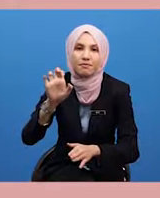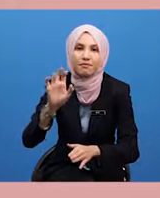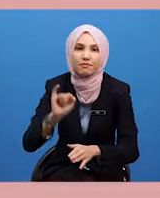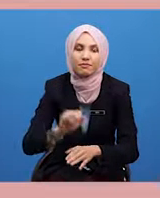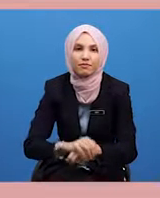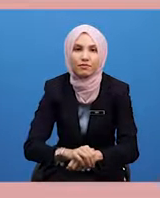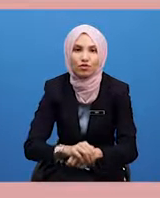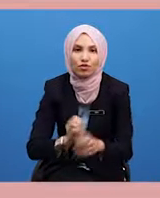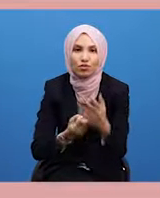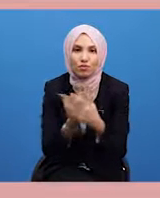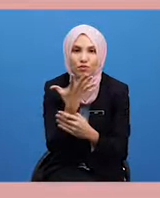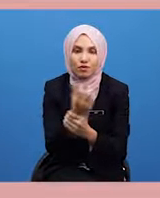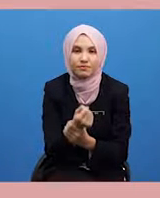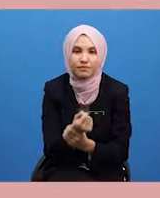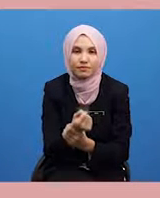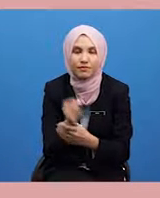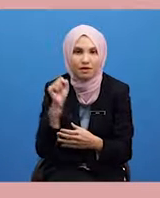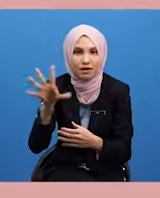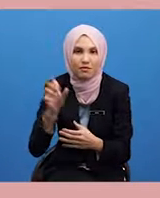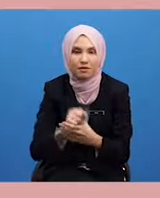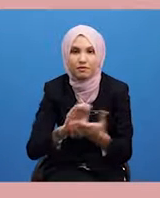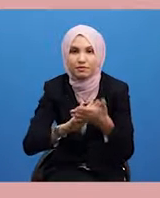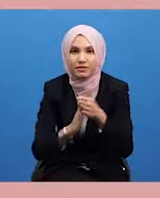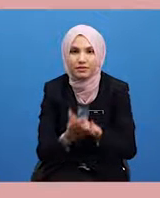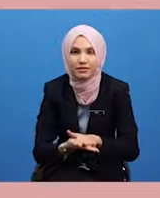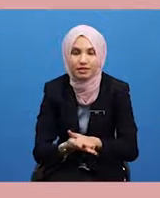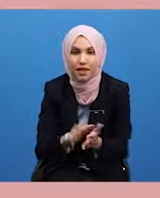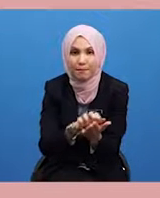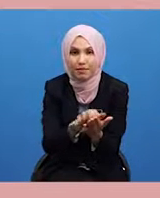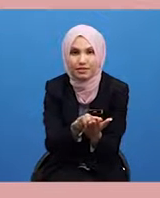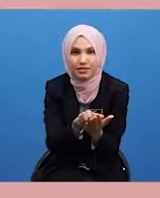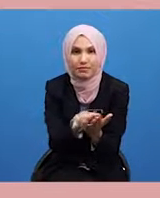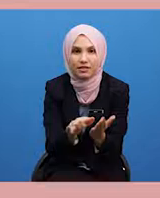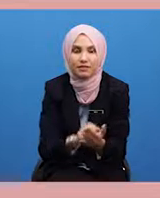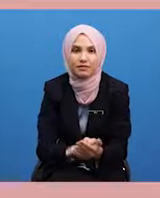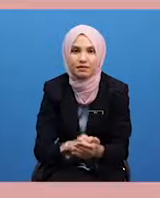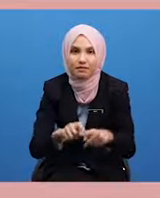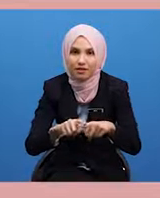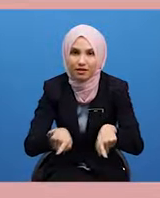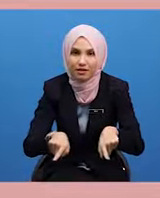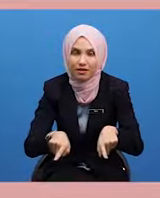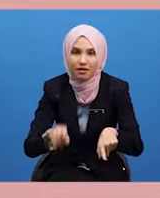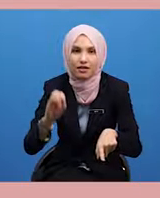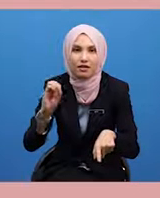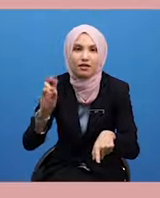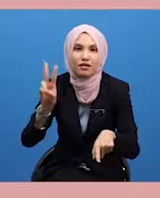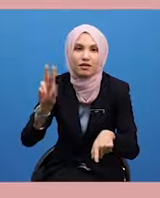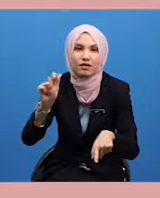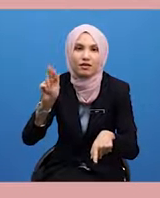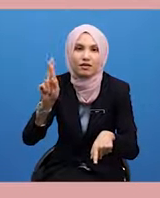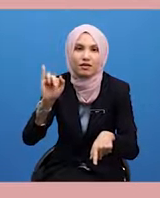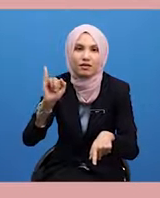Ovul ini akan berkembang menjadi biji benih. Manakala ovari pula